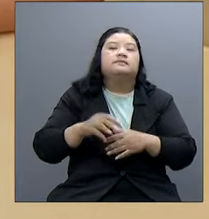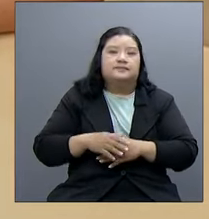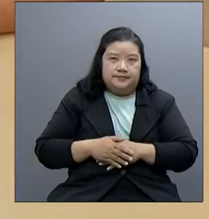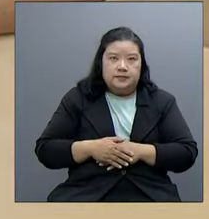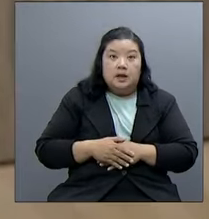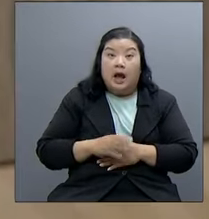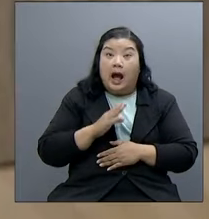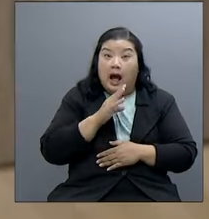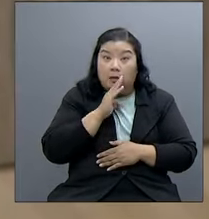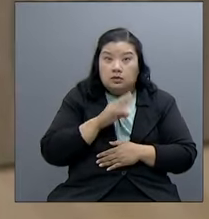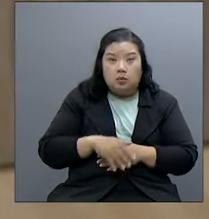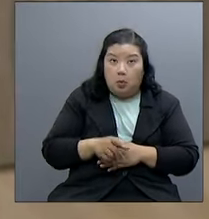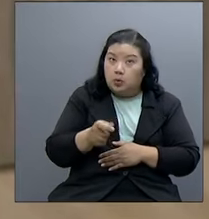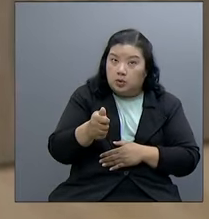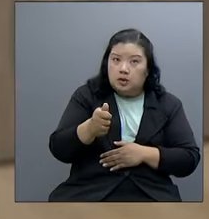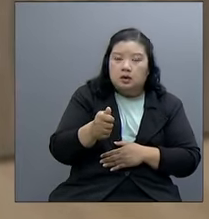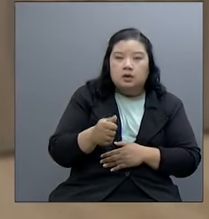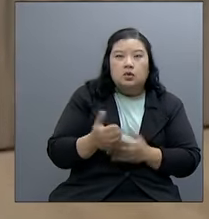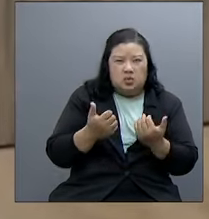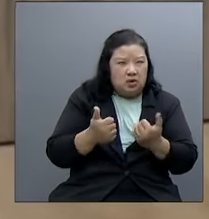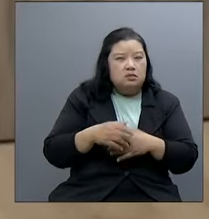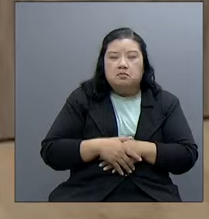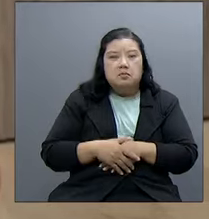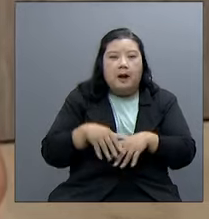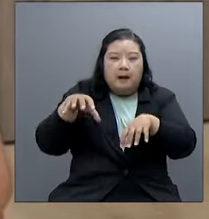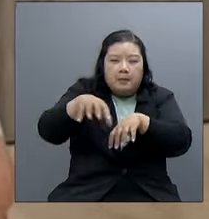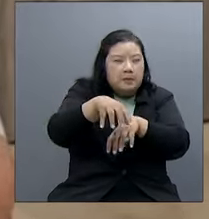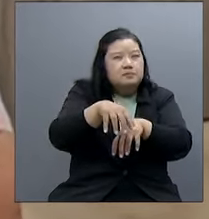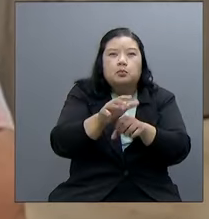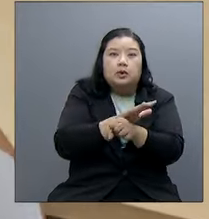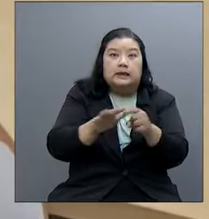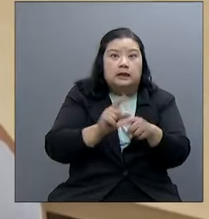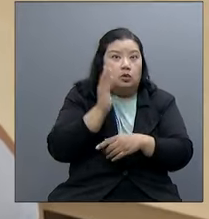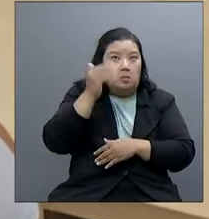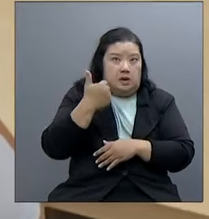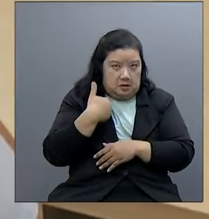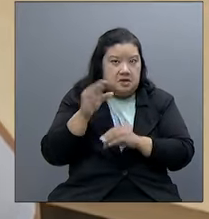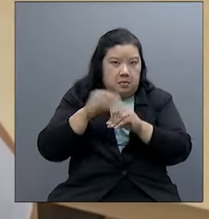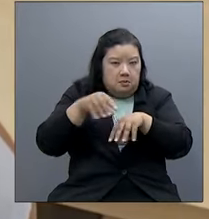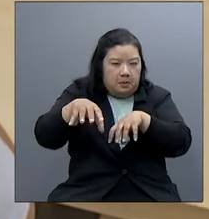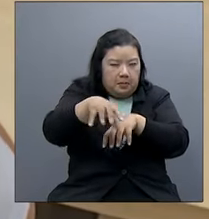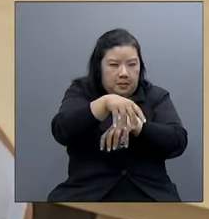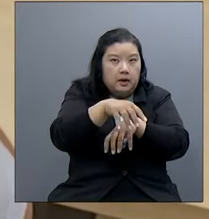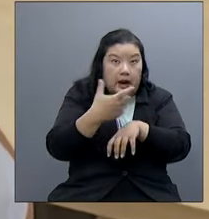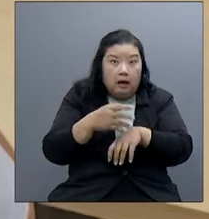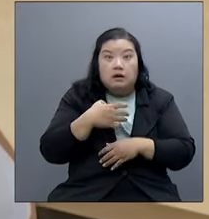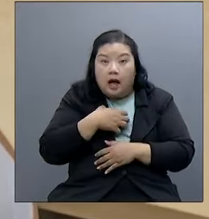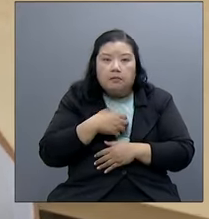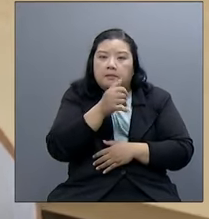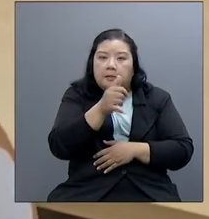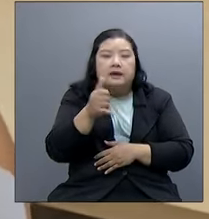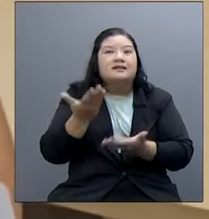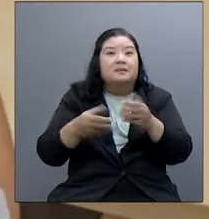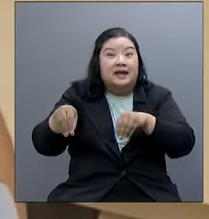ชาชน พอไดเหค่นี้ก็ในวันนี้มัอาจะยไมได้มากแต่ในาคตมกมีแผง ๆ วาจะไมมากขึ้นสbereผมเองเคยใช้ 30 บาเร